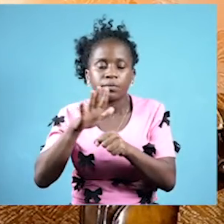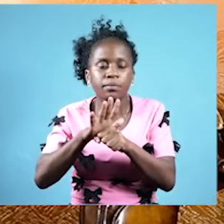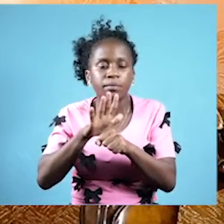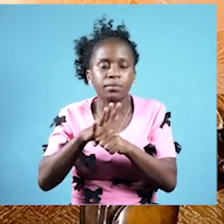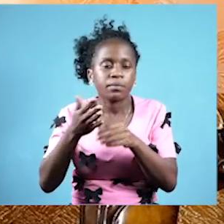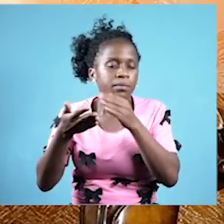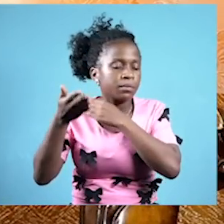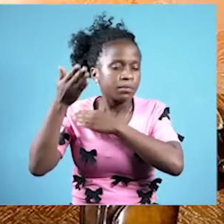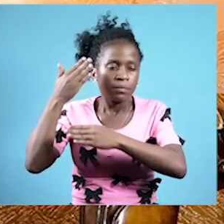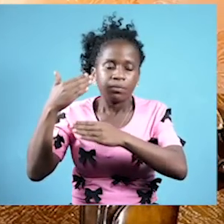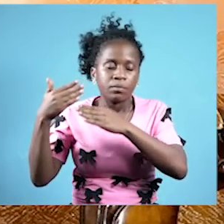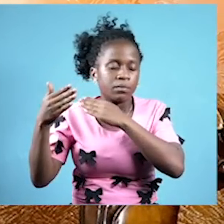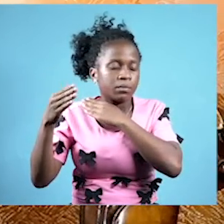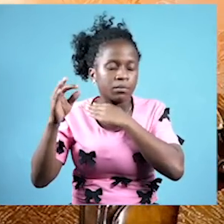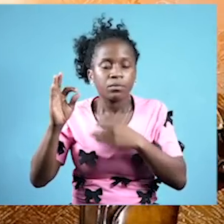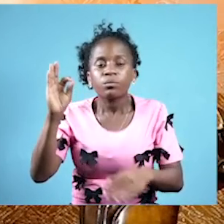miaka mingi iliyopita